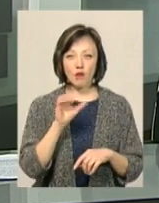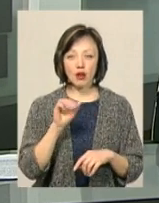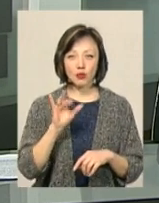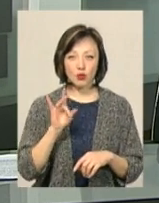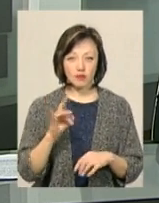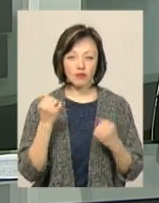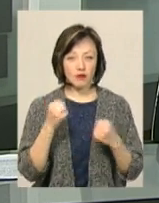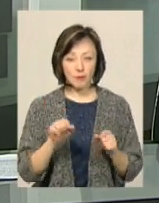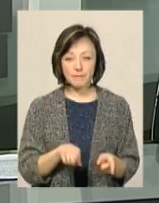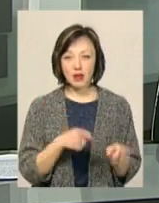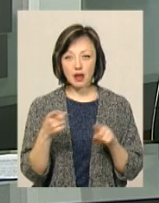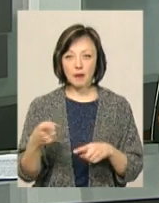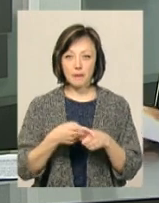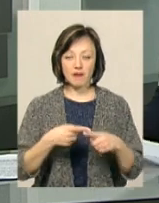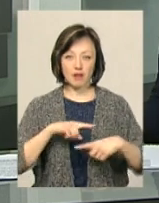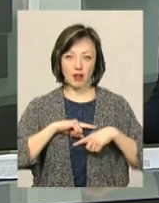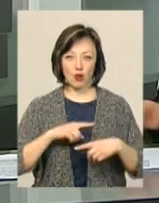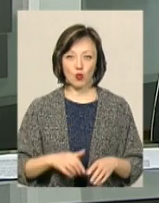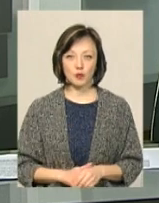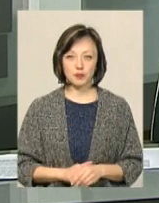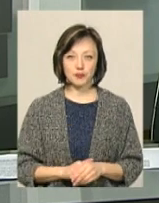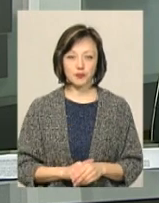виграють, то перейдуть до півфіналу.